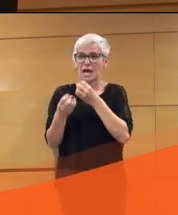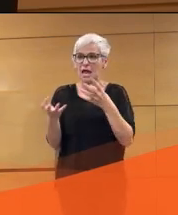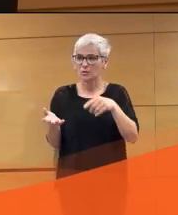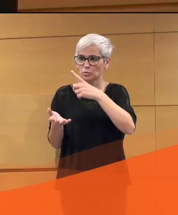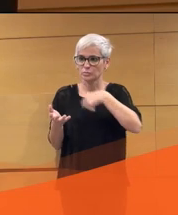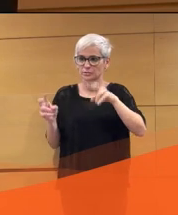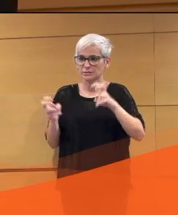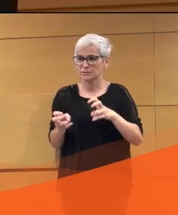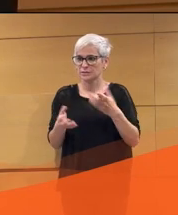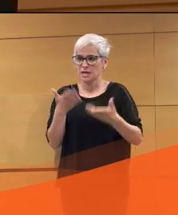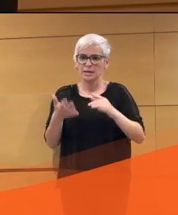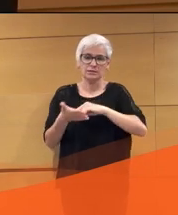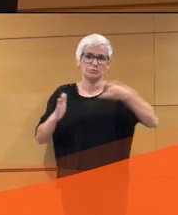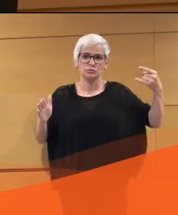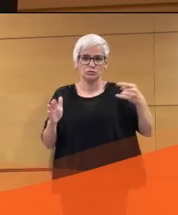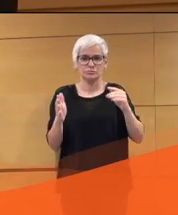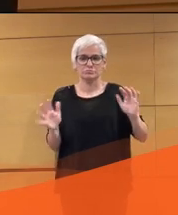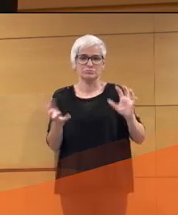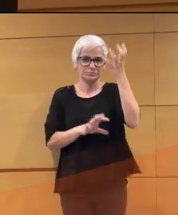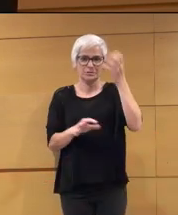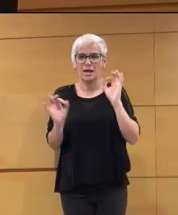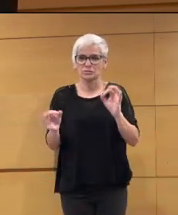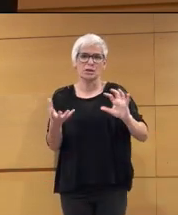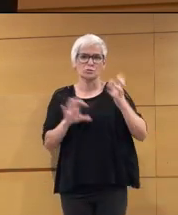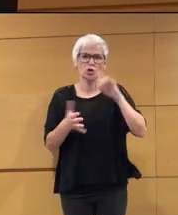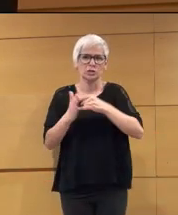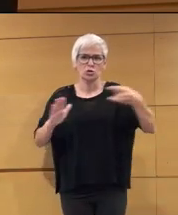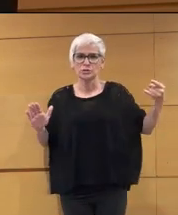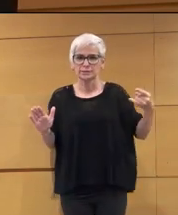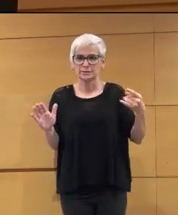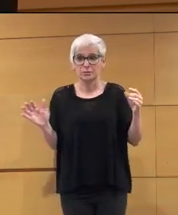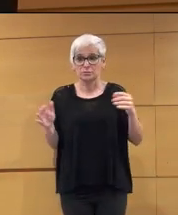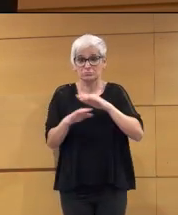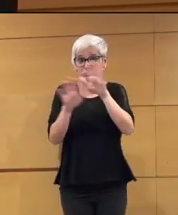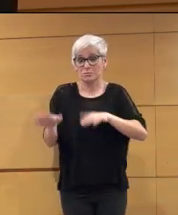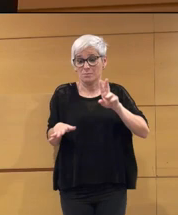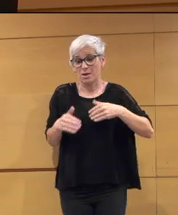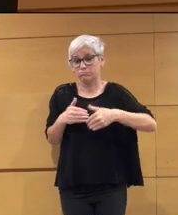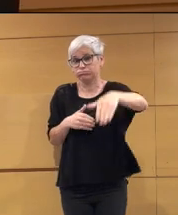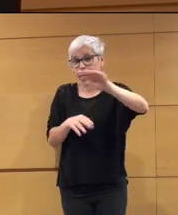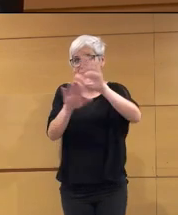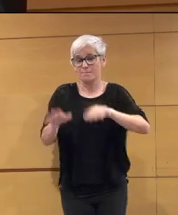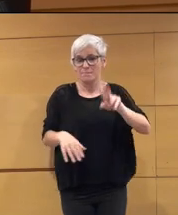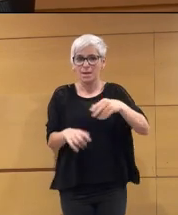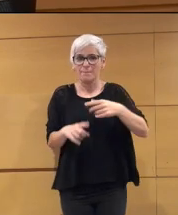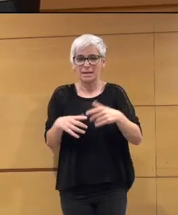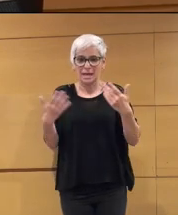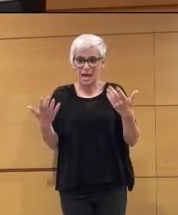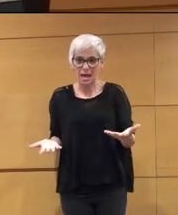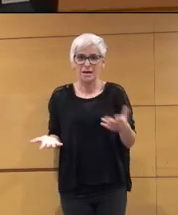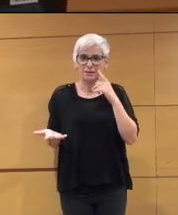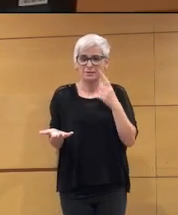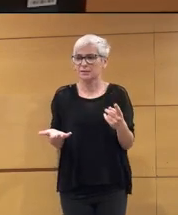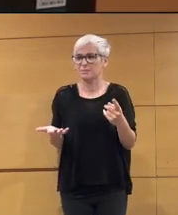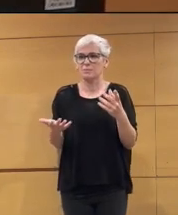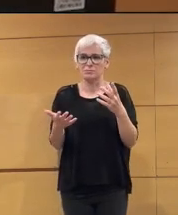dins d'una revolució tecnològica i és una revolució tecnològica sense fi, perquè ara mateix estem patint, no?, els